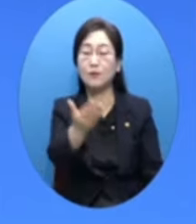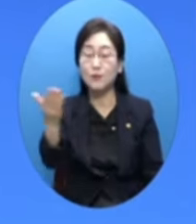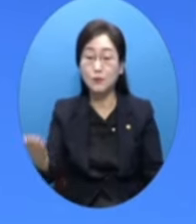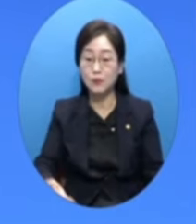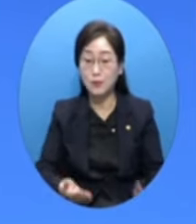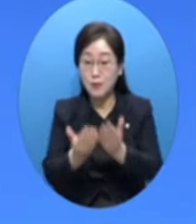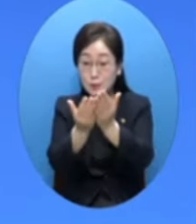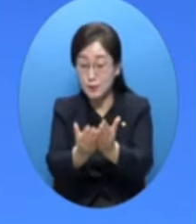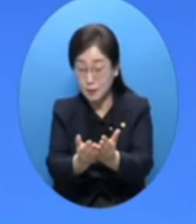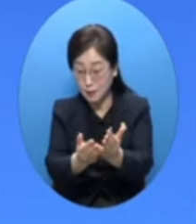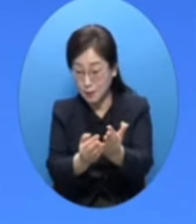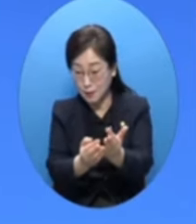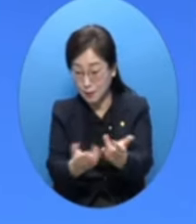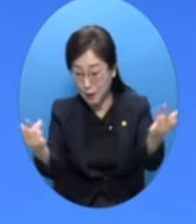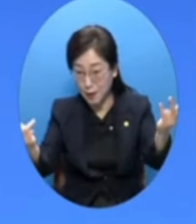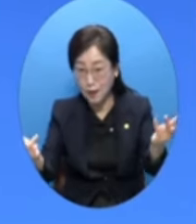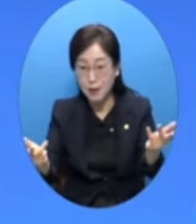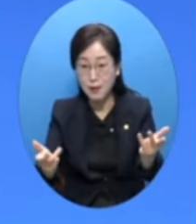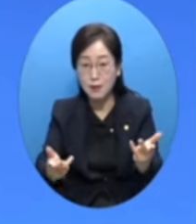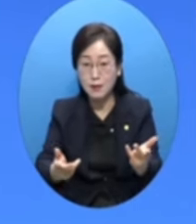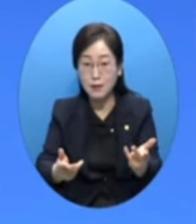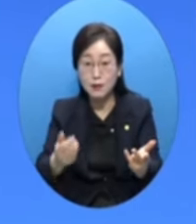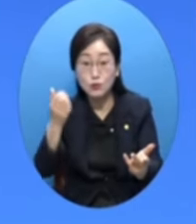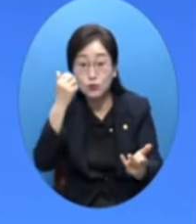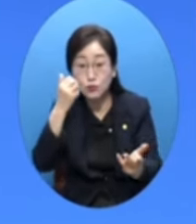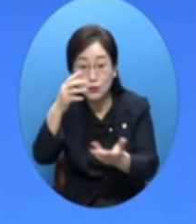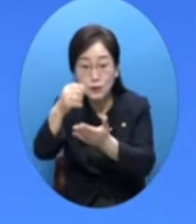빈배 인생은 그 어떤 것으로 채울 수가 없습니다.